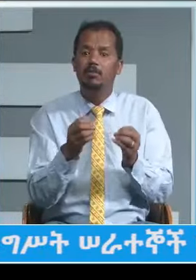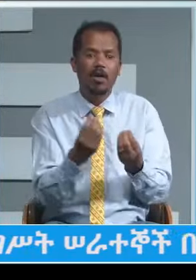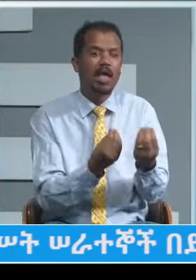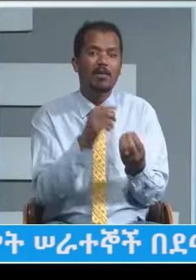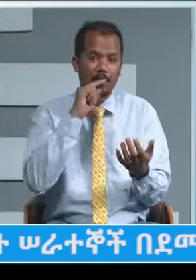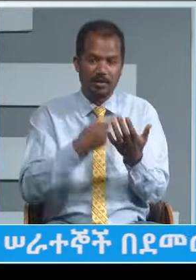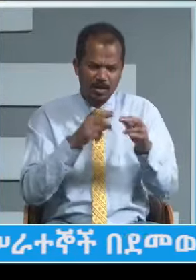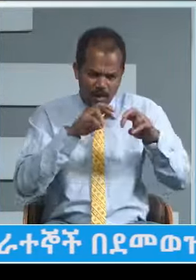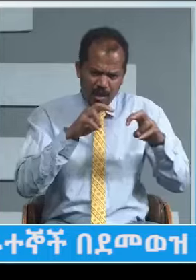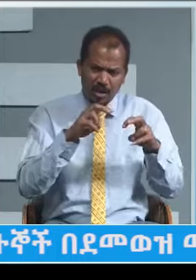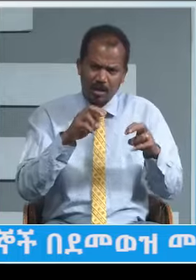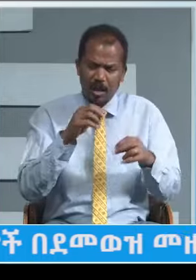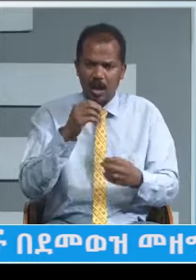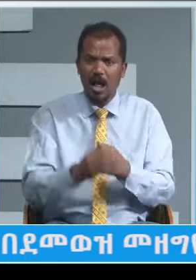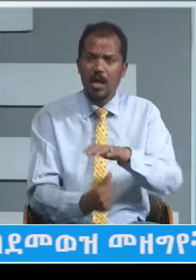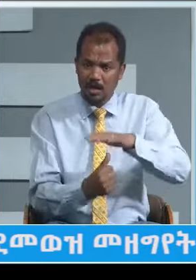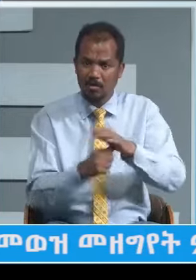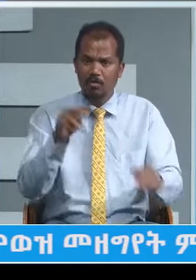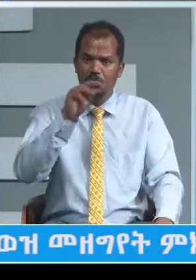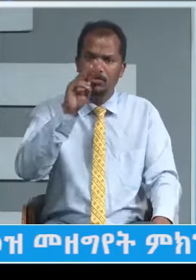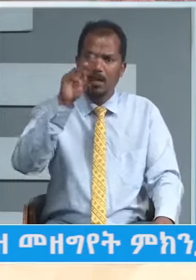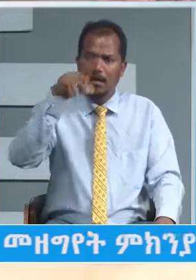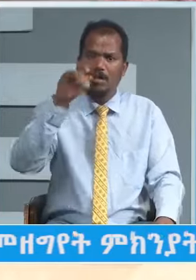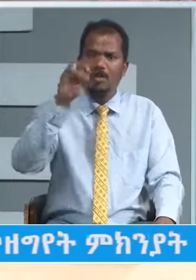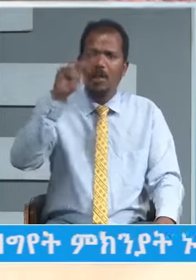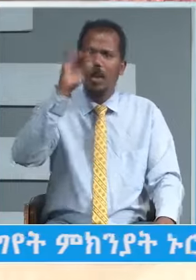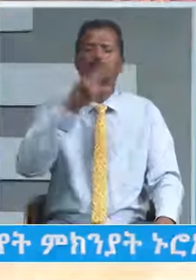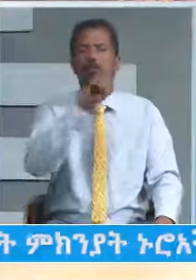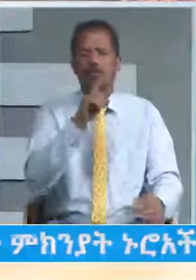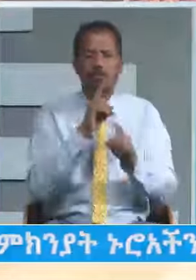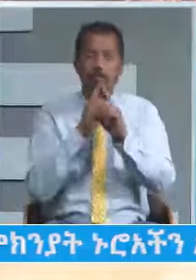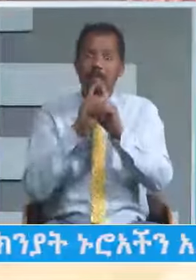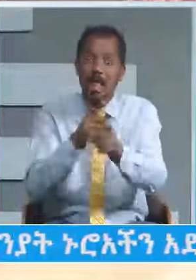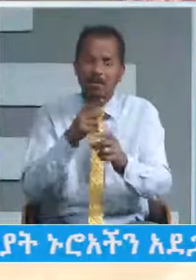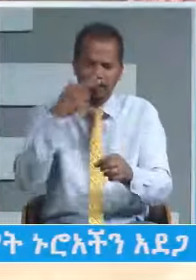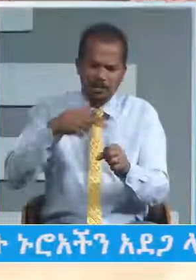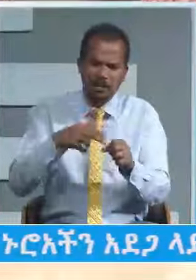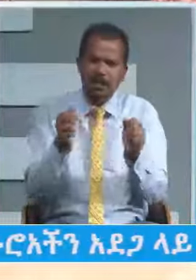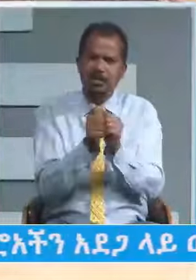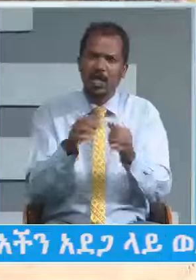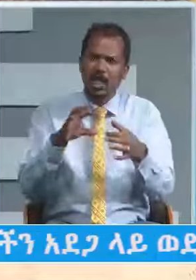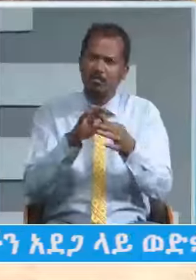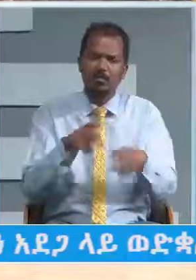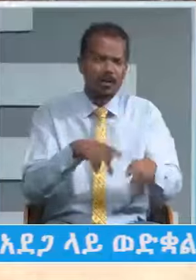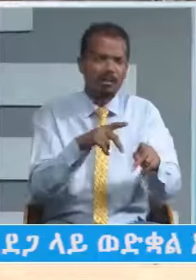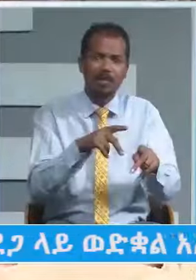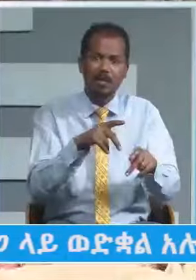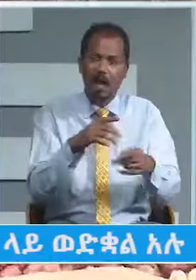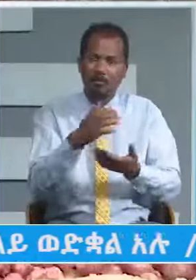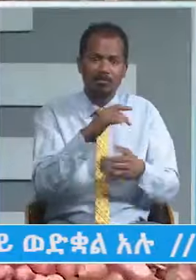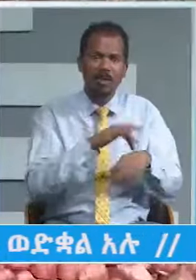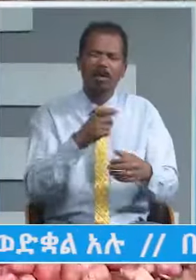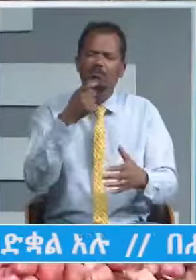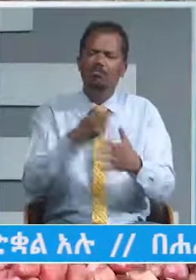ቢሮ የገበያ መረጃ ጥናትና ፕሮሞሽን ዳይሬክተር ሙሰማ ጀማልን ጠይቋል። ኃላፊው በምላሻቸውም ከነዳጅ ጭማሪ ጭማሪ ጋር ተያይዞ በግብርና ምርቶች